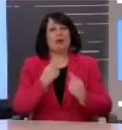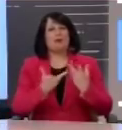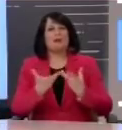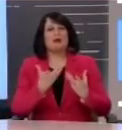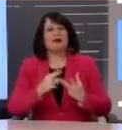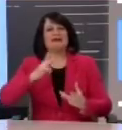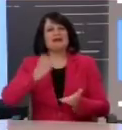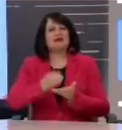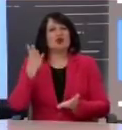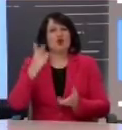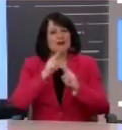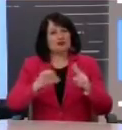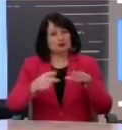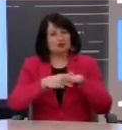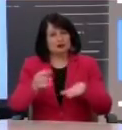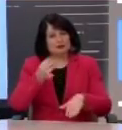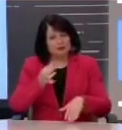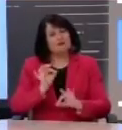τρίτη αξιολόγηση.